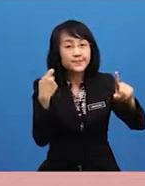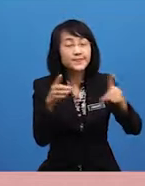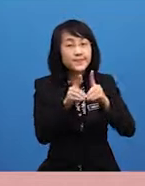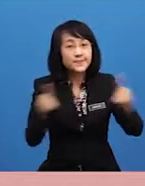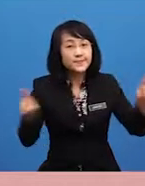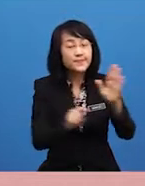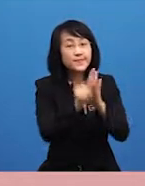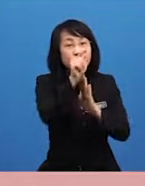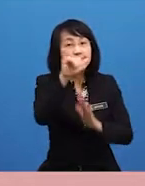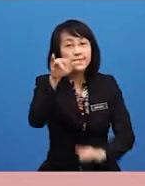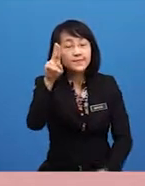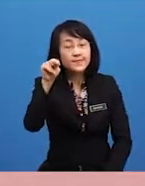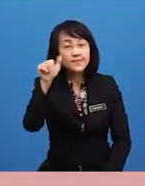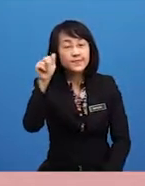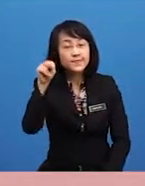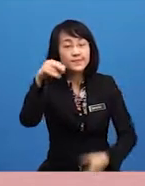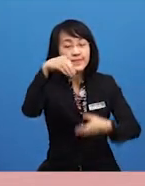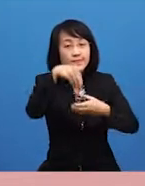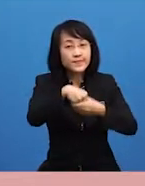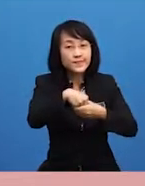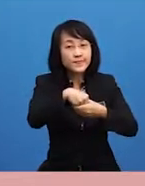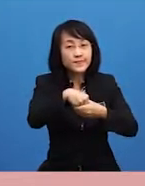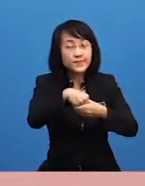dataran tinggi Yunan di